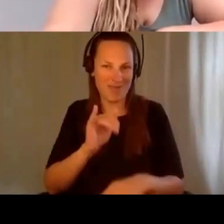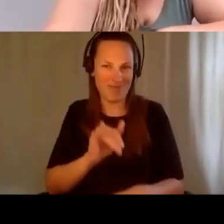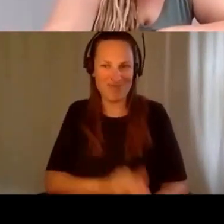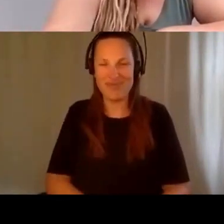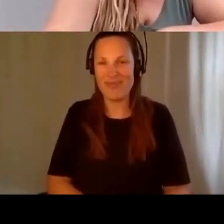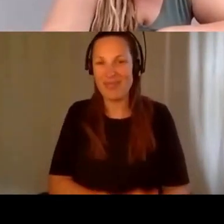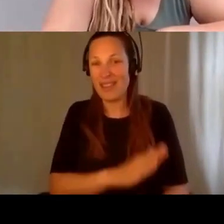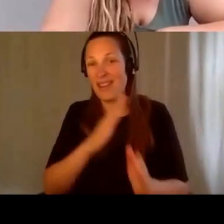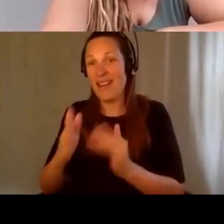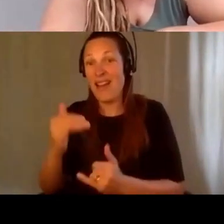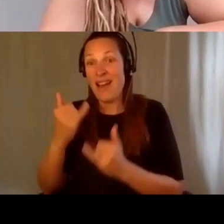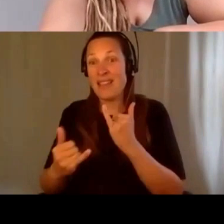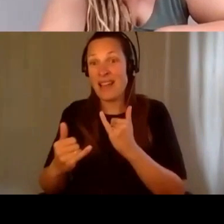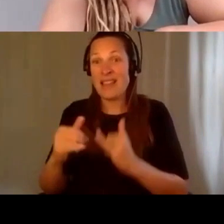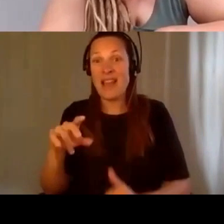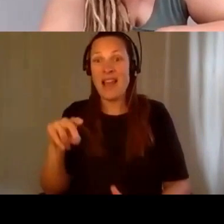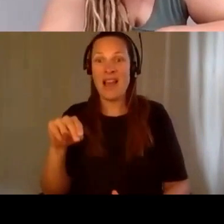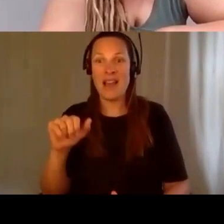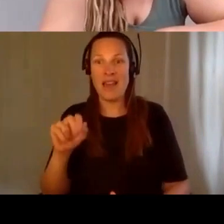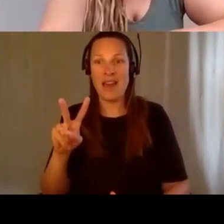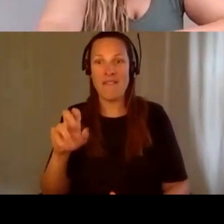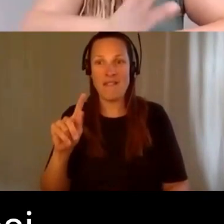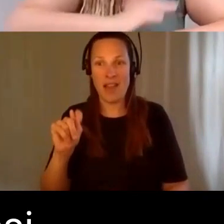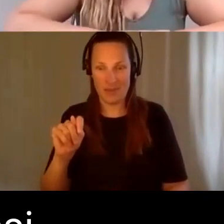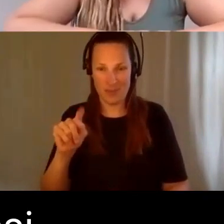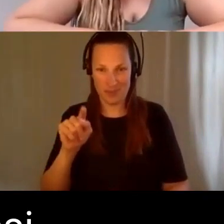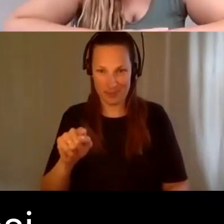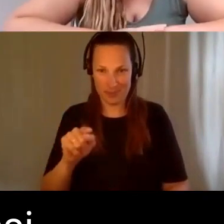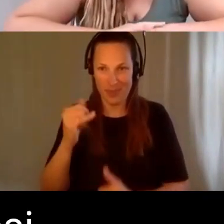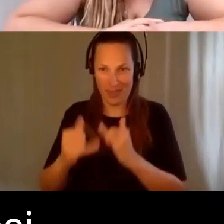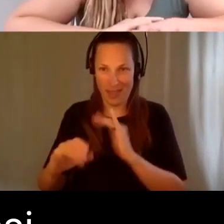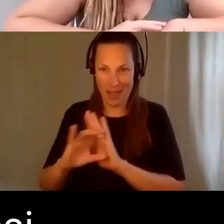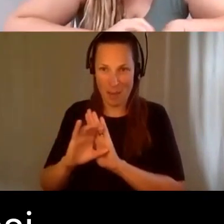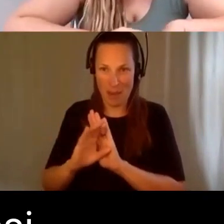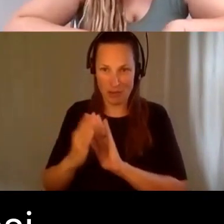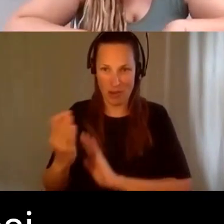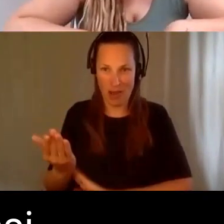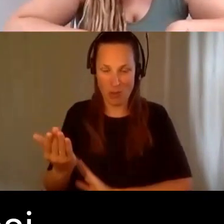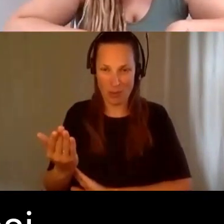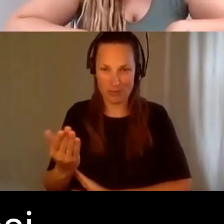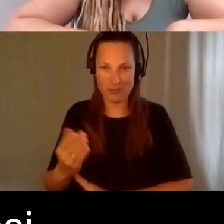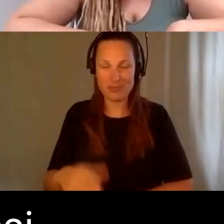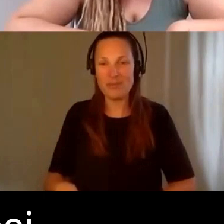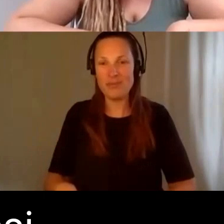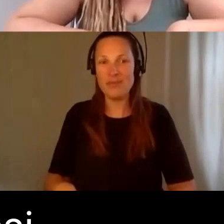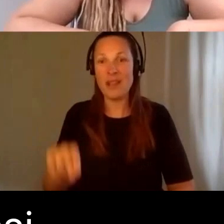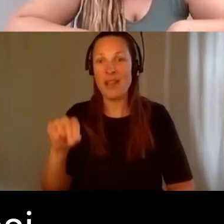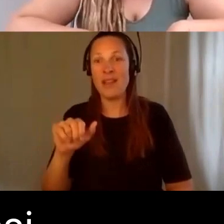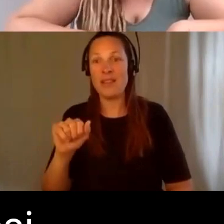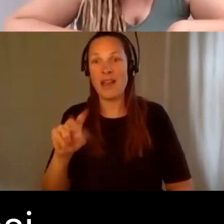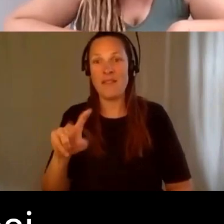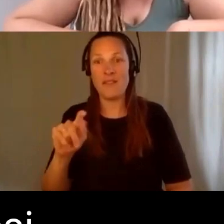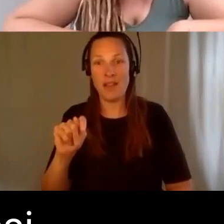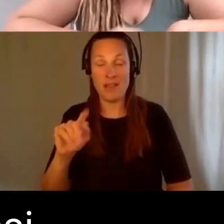Et ici, on a le navet. Donc, pour ce qui est des navets aussi, on va